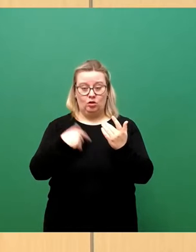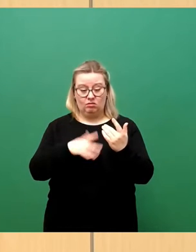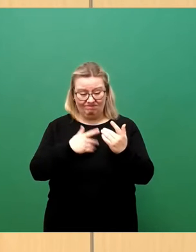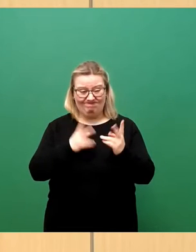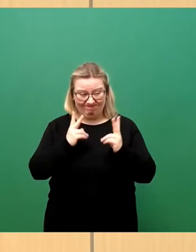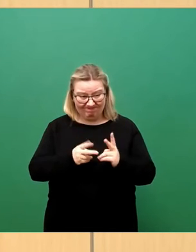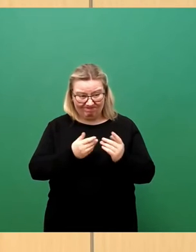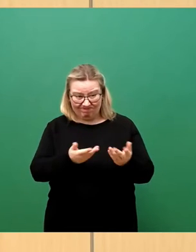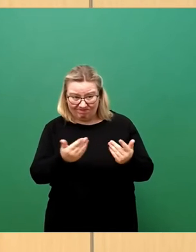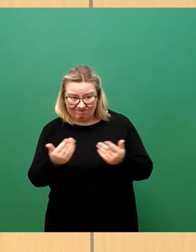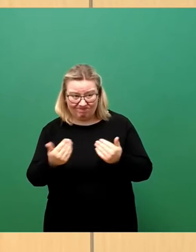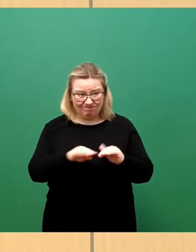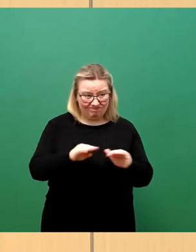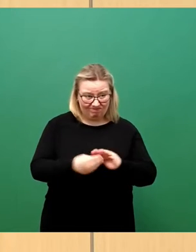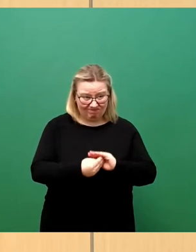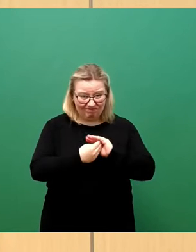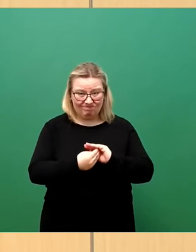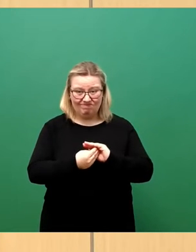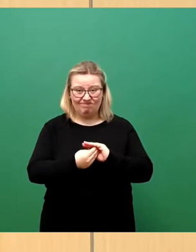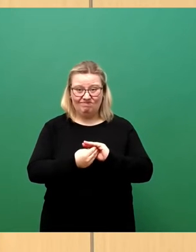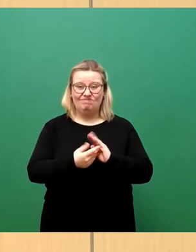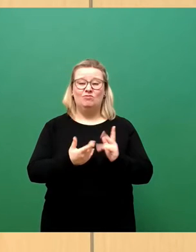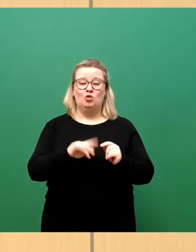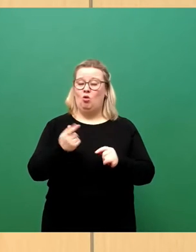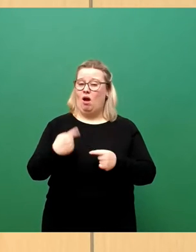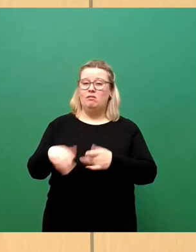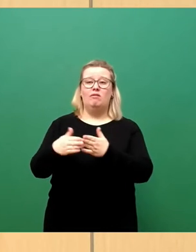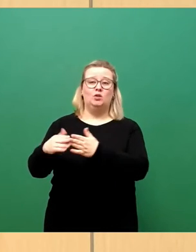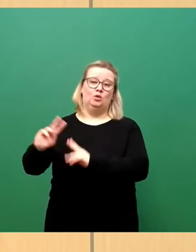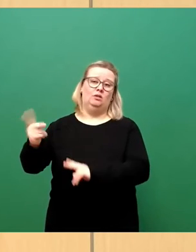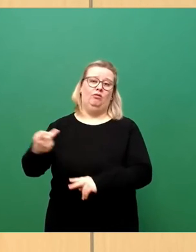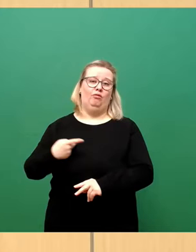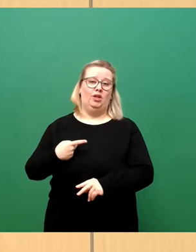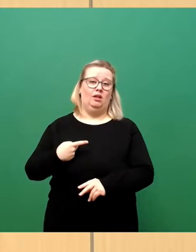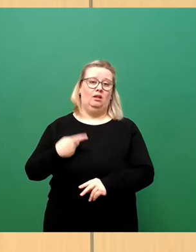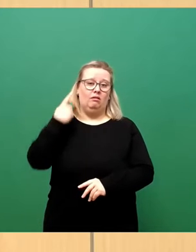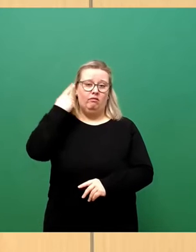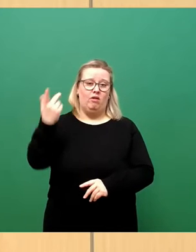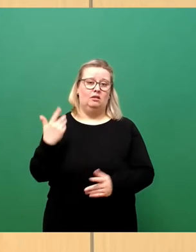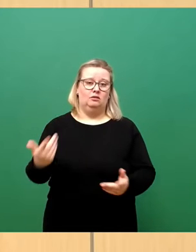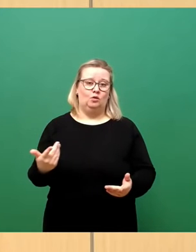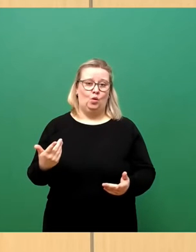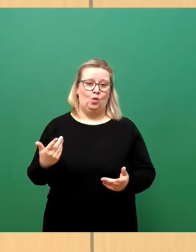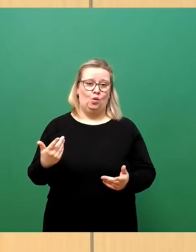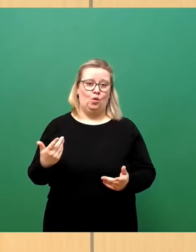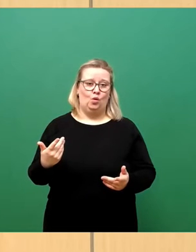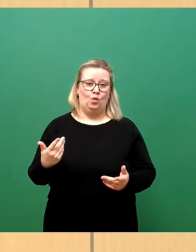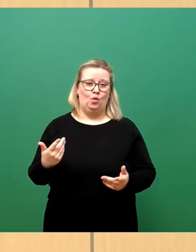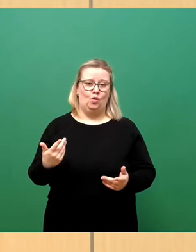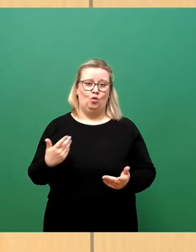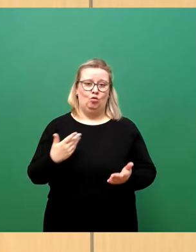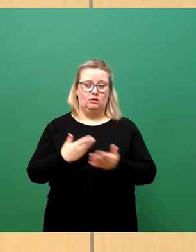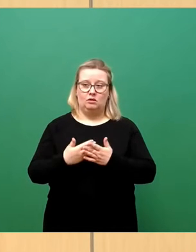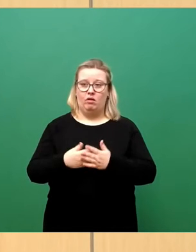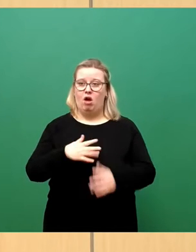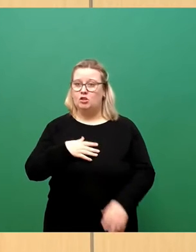Zustimmung durchzuringen. Und ich ahne, dass es den anderen Fraktionen natürlich, den anderen beteiligten Fraktionen genauso ging. Und es hat am Ende niemand hier